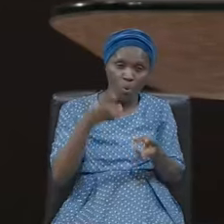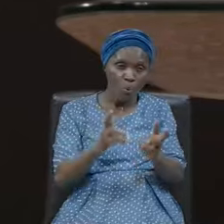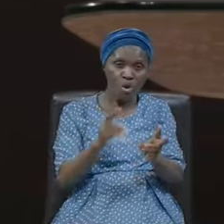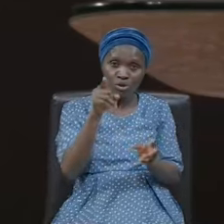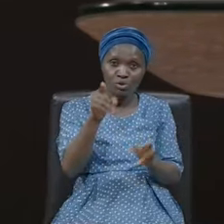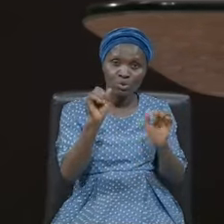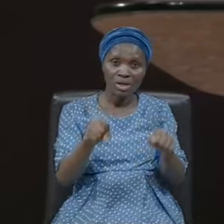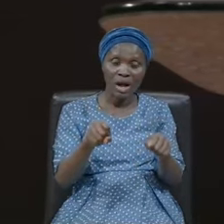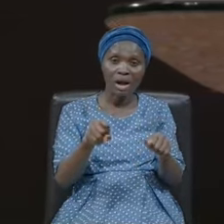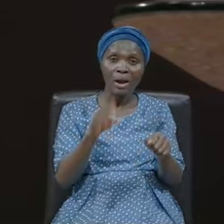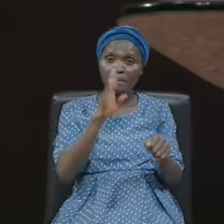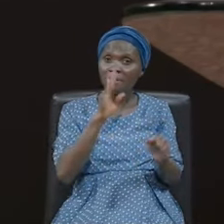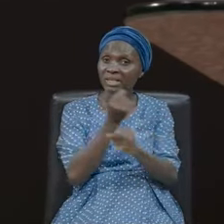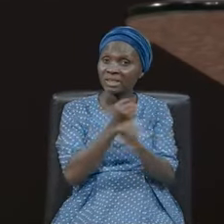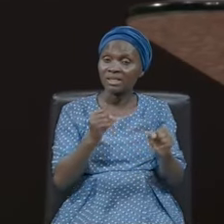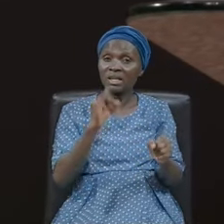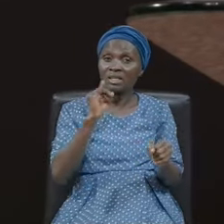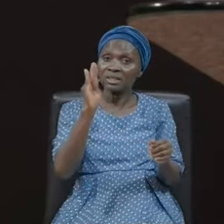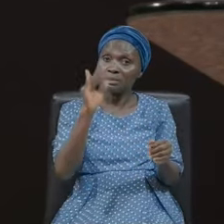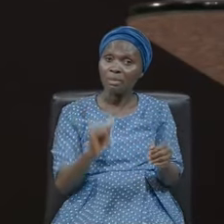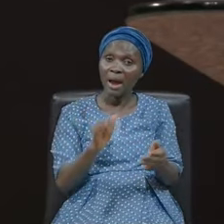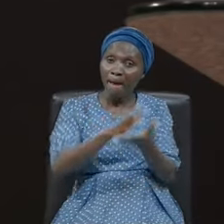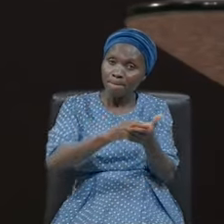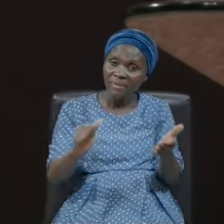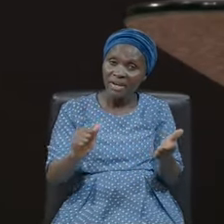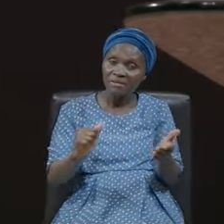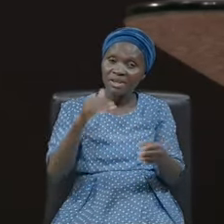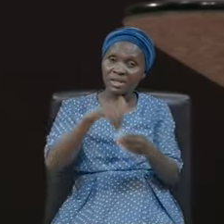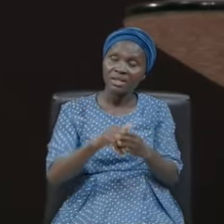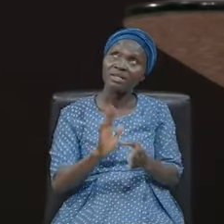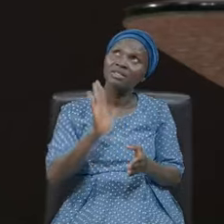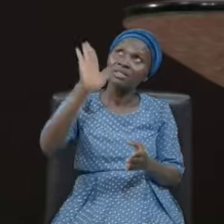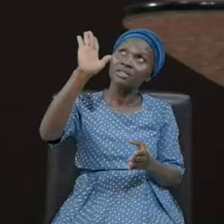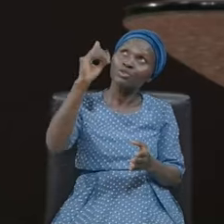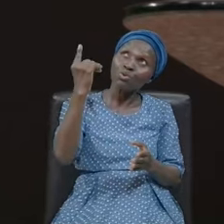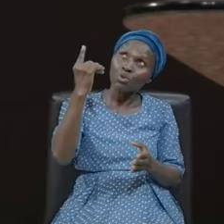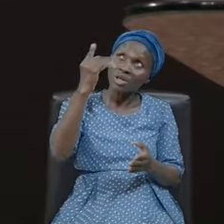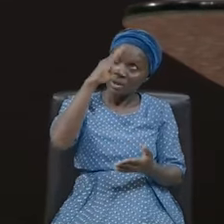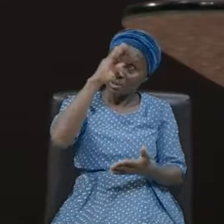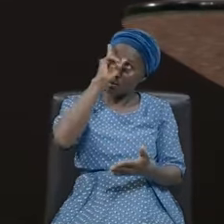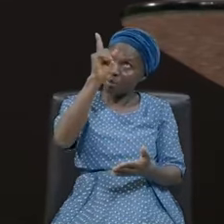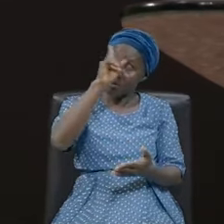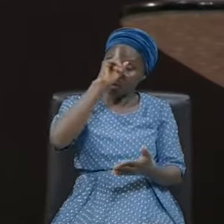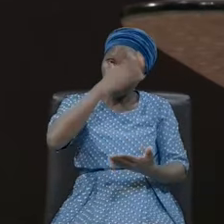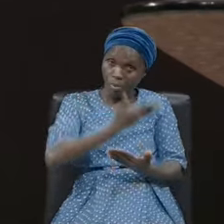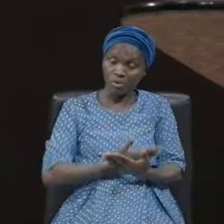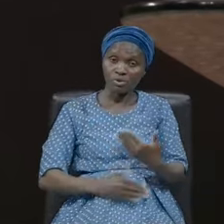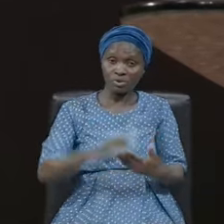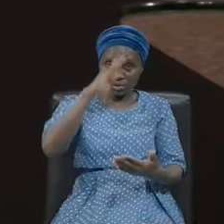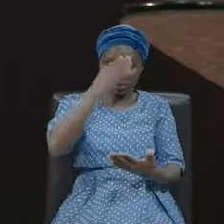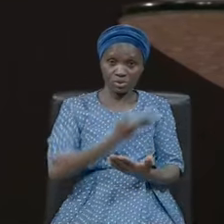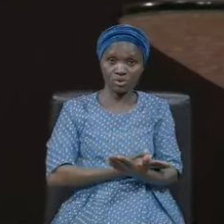en croyant ou à son Fils unique, en la personne de notre Seigneur Jésus-Christ. Je crois en